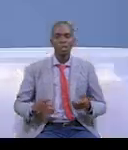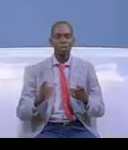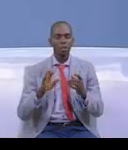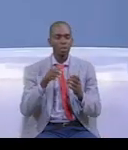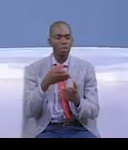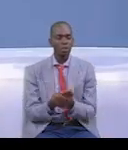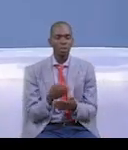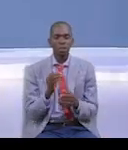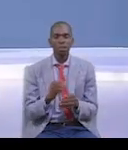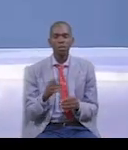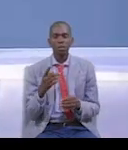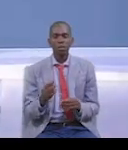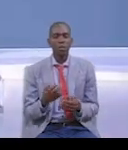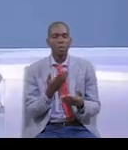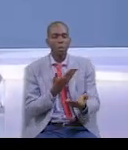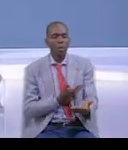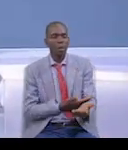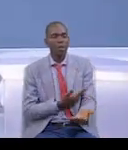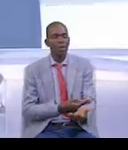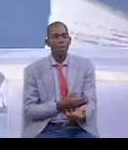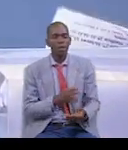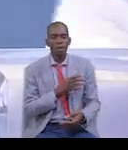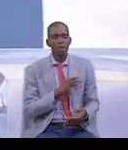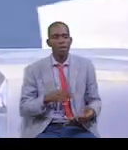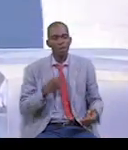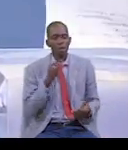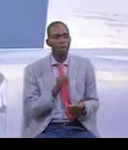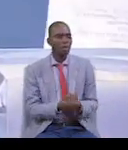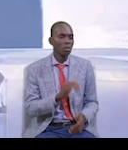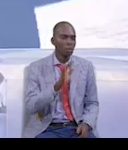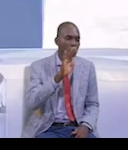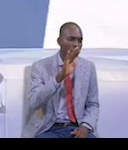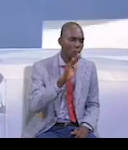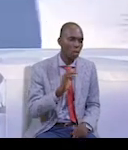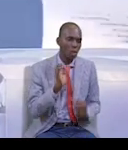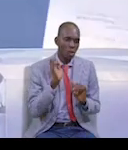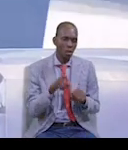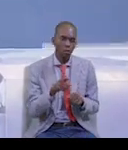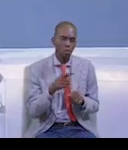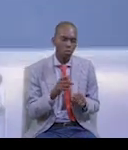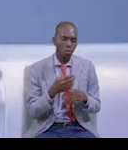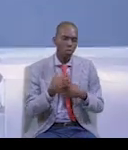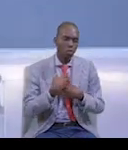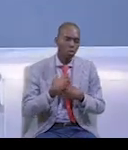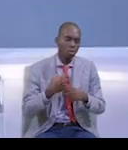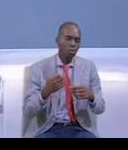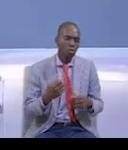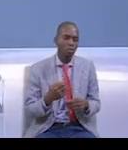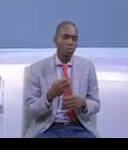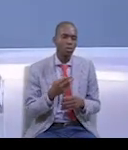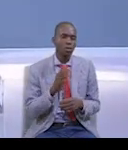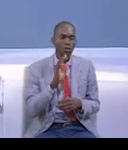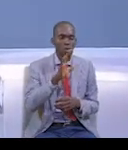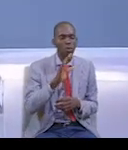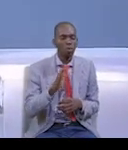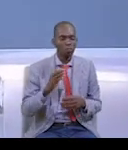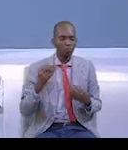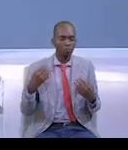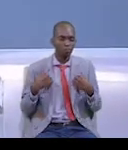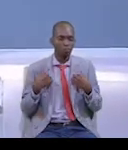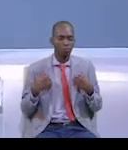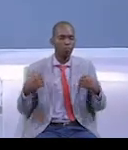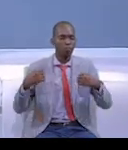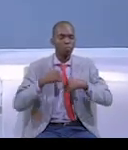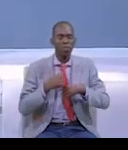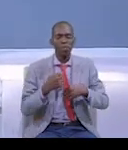క్రీస్తు వచ్చారు. And said, young man, can you lend me your boat? వారితో చెప్పాడు, ఎవరుస్తులారా మీ దోణి నాకు ఇస్తారా? No.